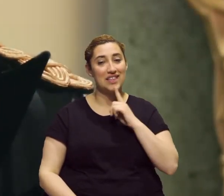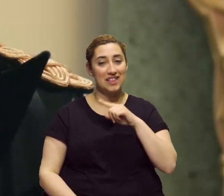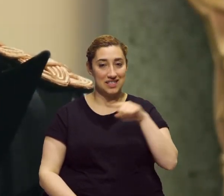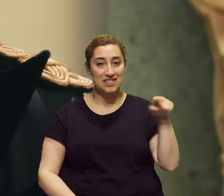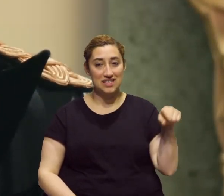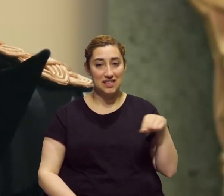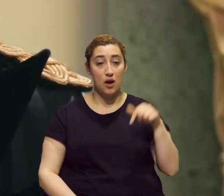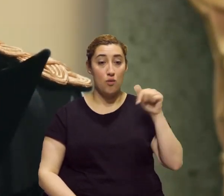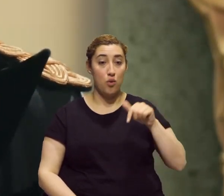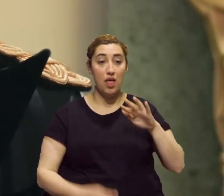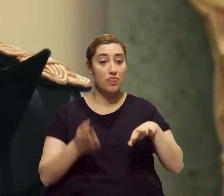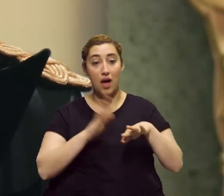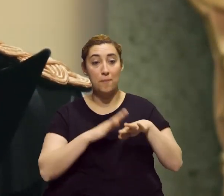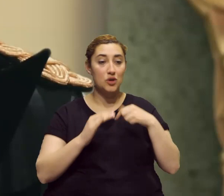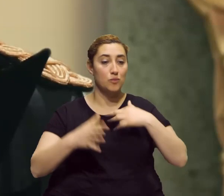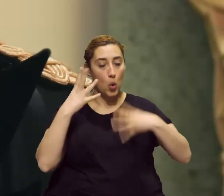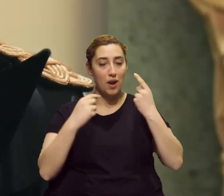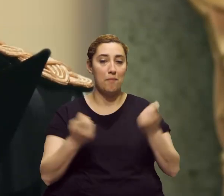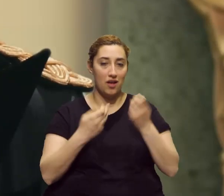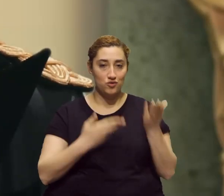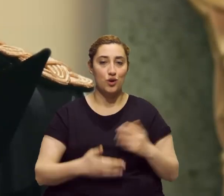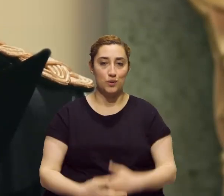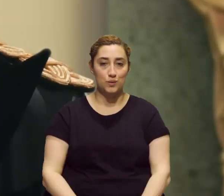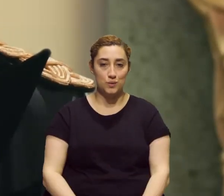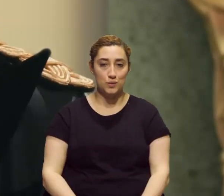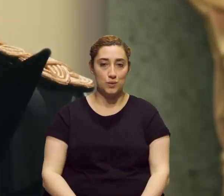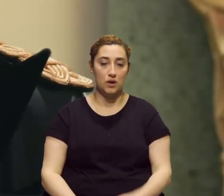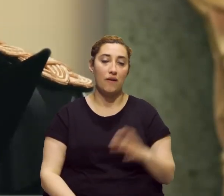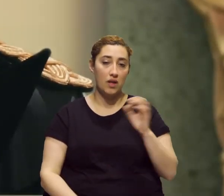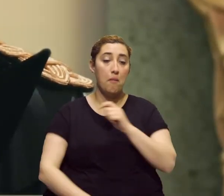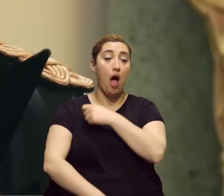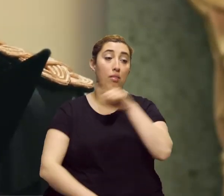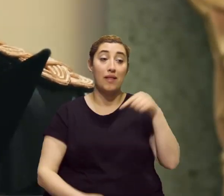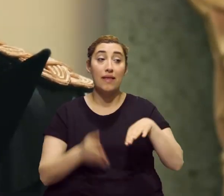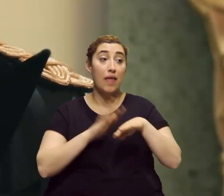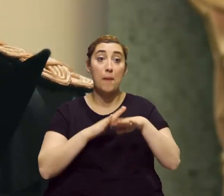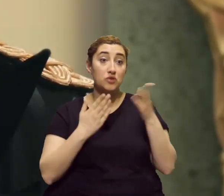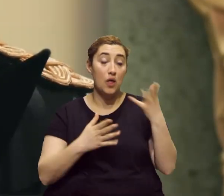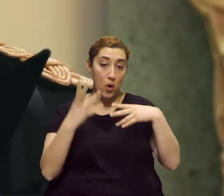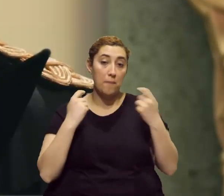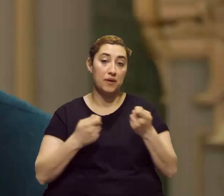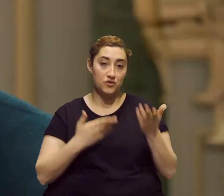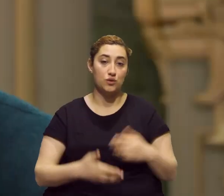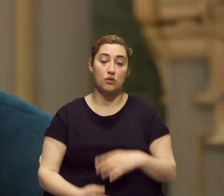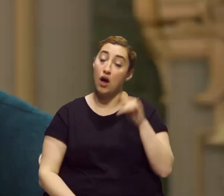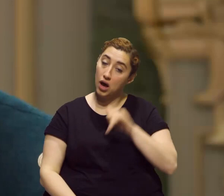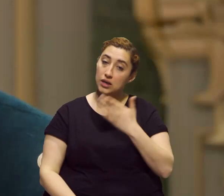İngilizler bu durumda ne yapacağımızı öğrenmek istiyor. Tabii Almanların da ne yapacağını. Haklısınız